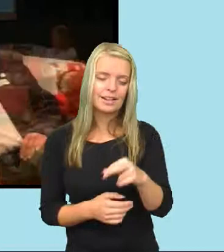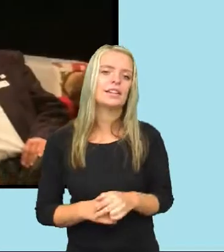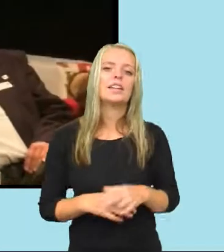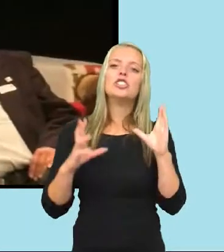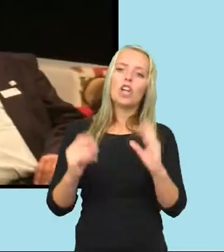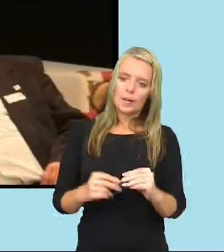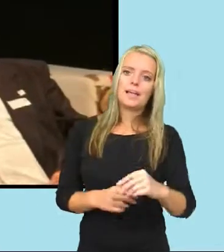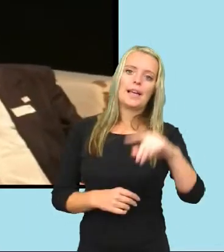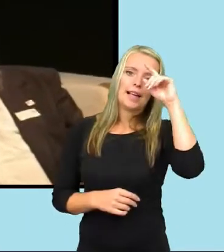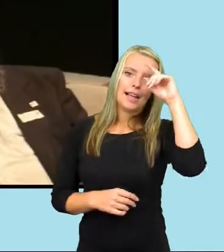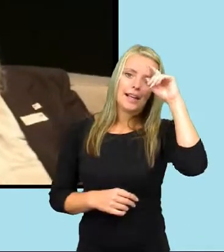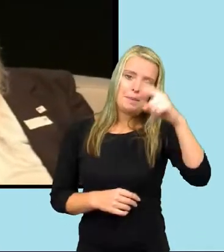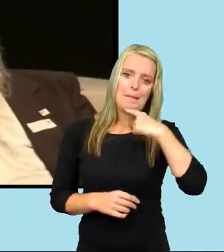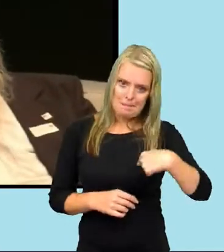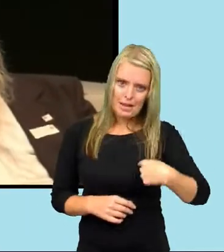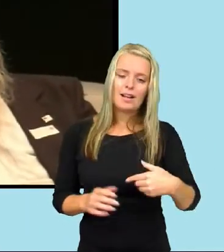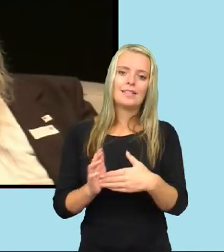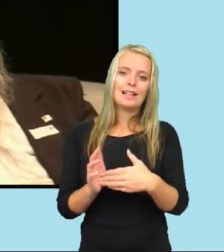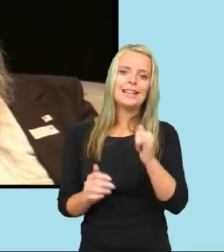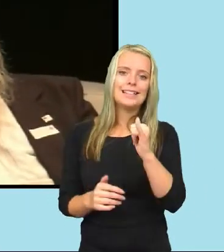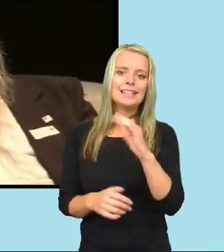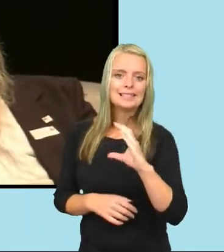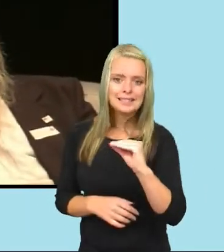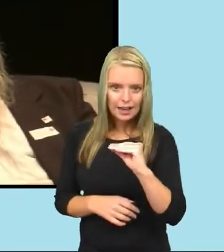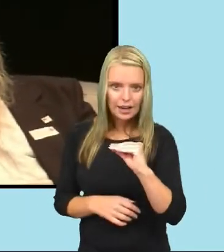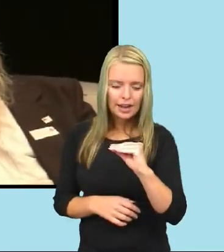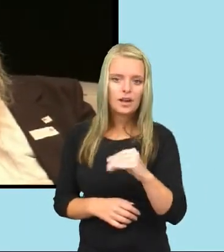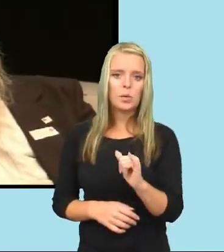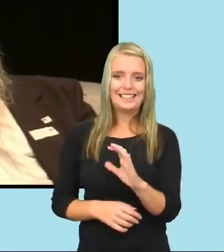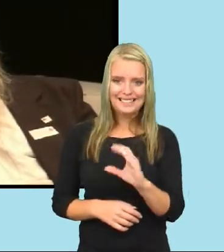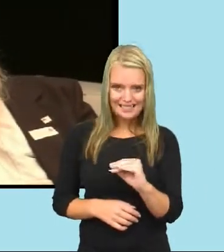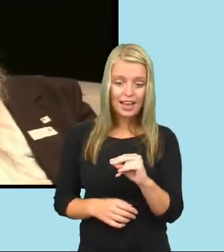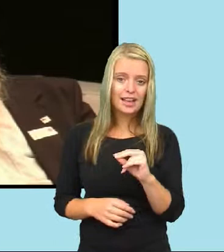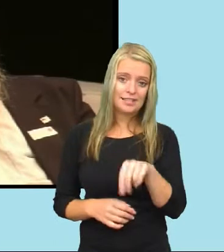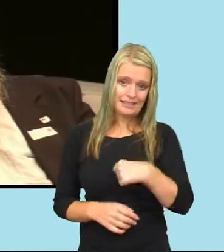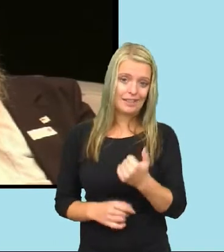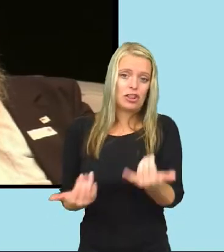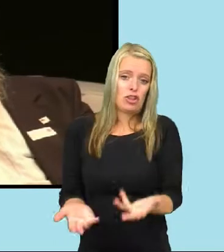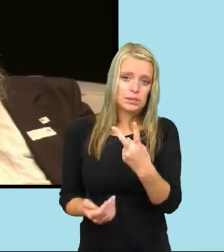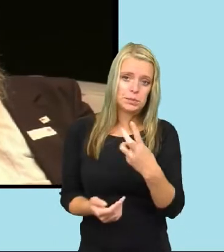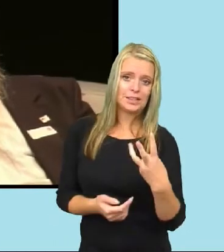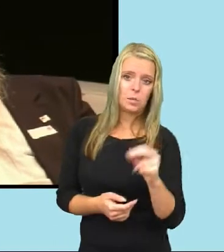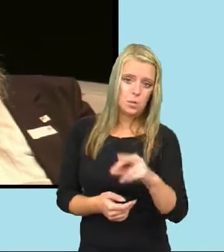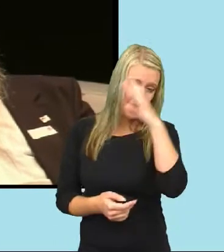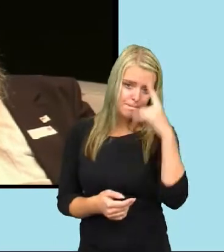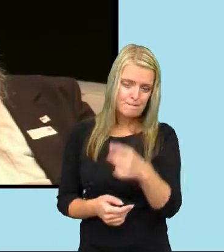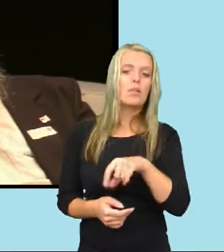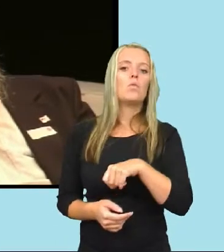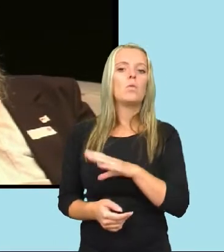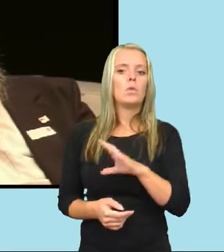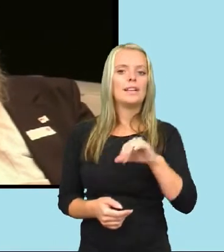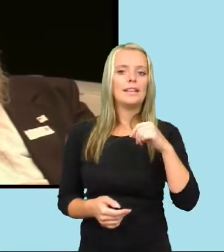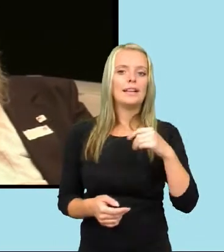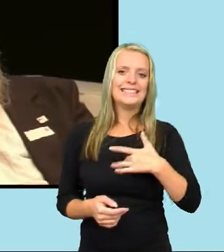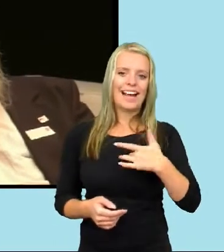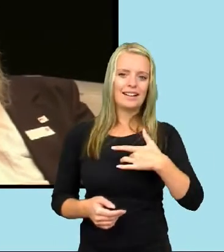pappa. Han är pappa till Isa och Isa är idag 23 år och har ett hjärtfel.